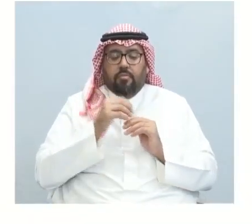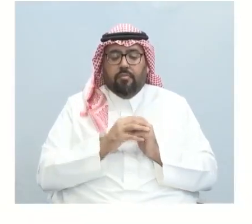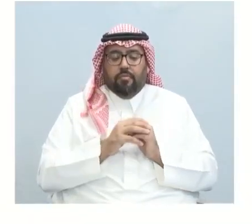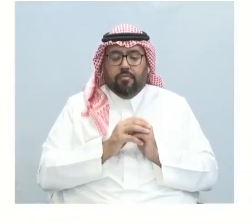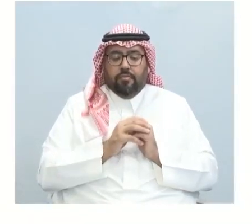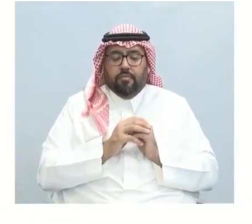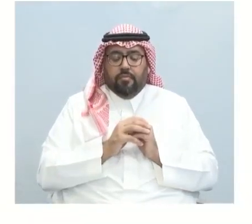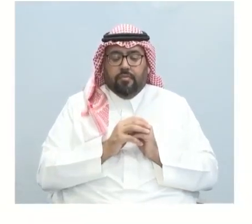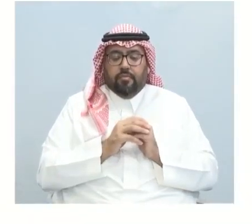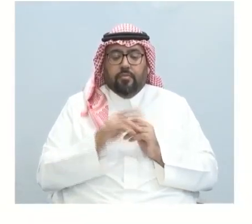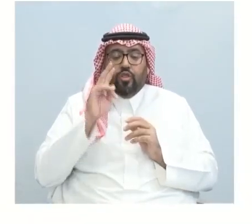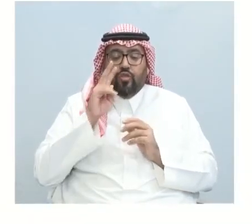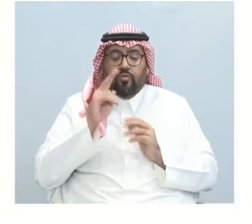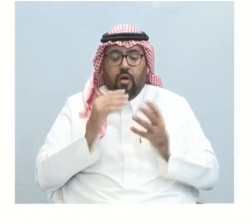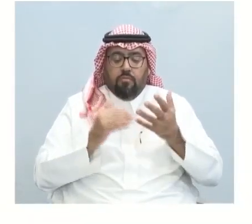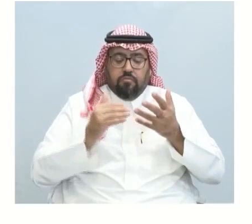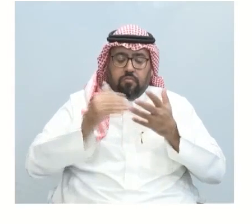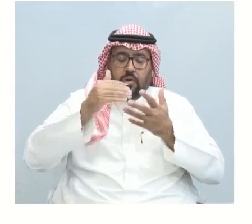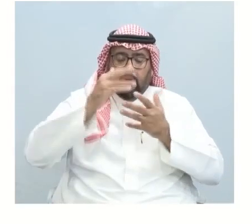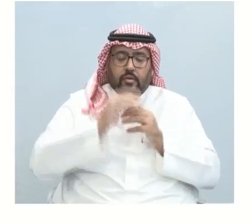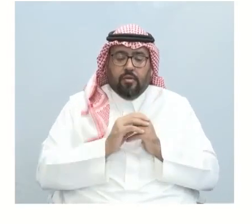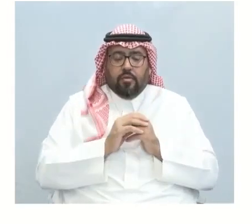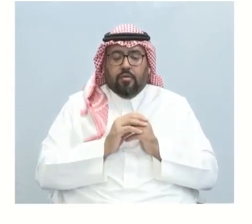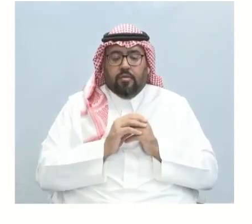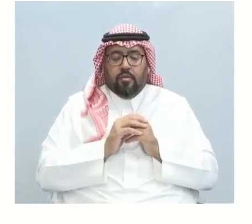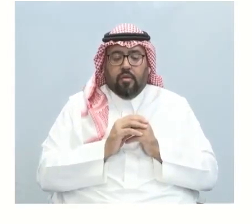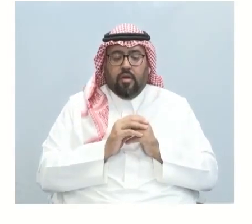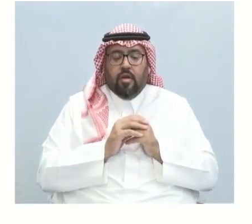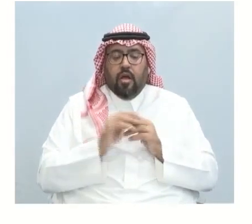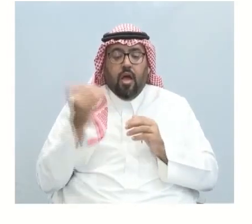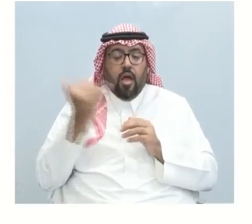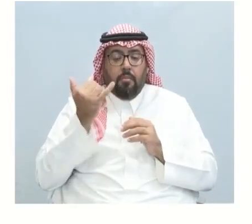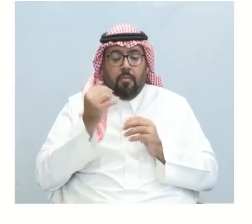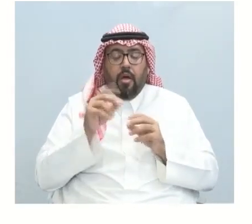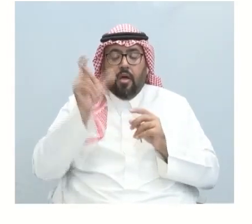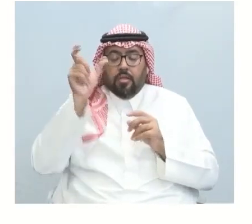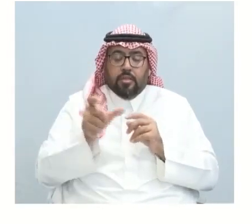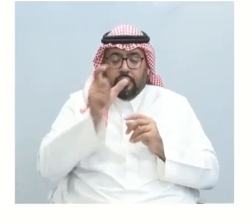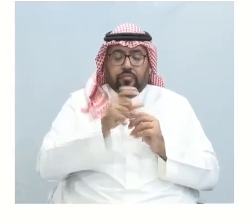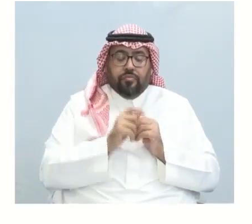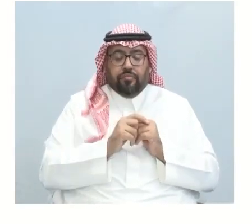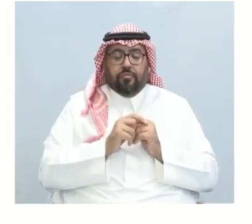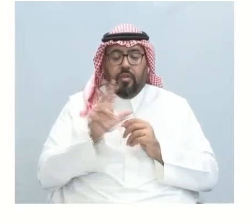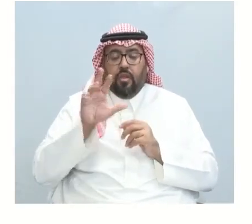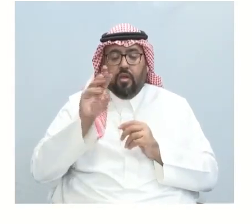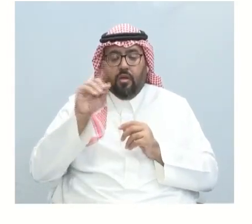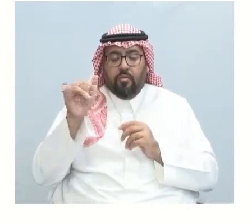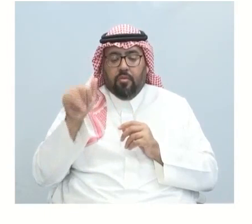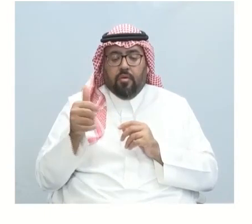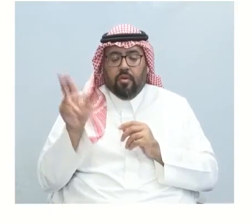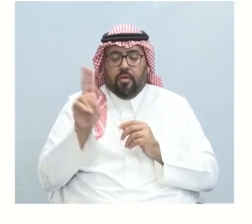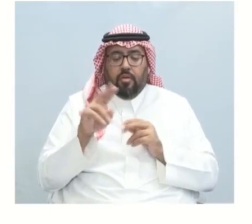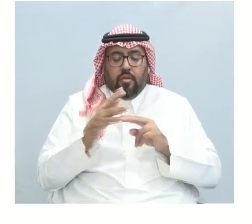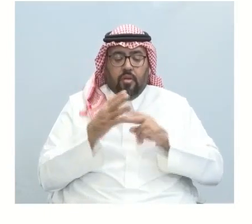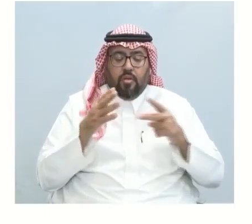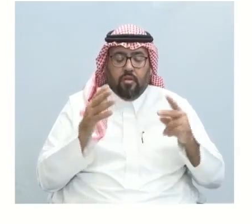الدم استعرضنا هذه المراحل مرحله مرحله وابرز اهم السمات او اهم الهرمونات التي تفرز فيها اهم